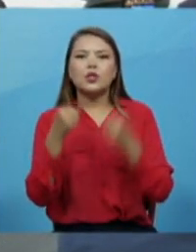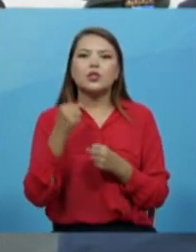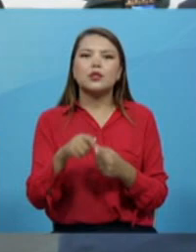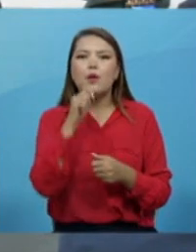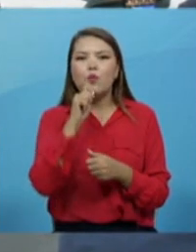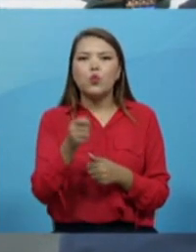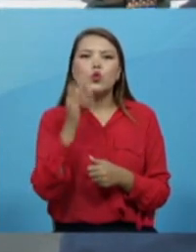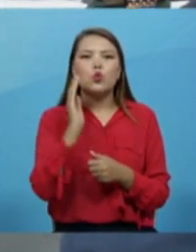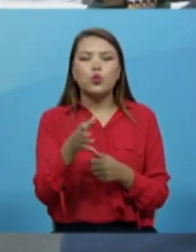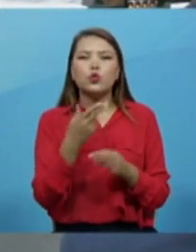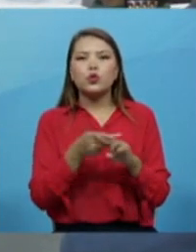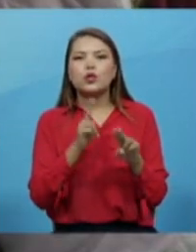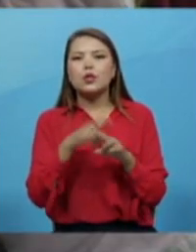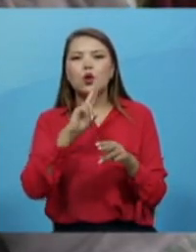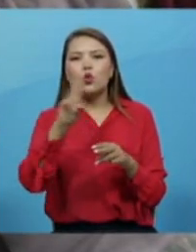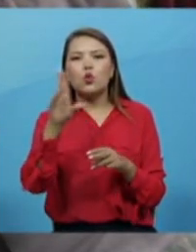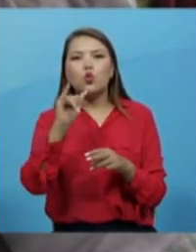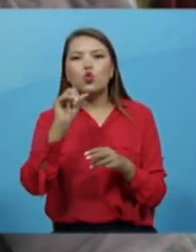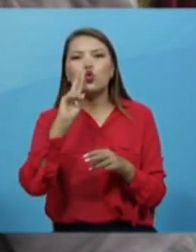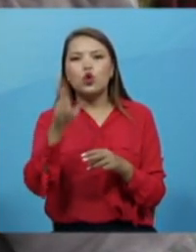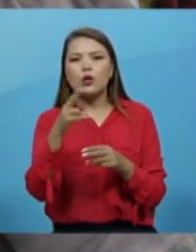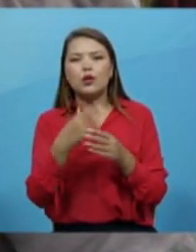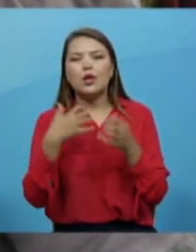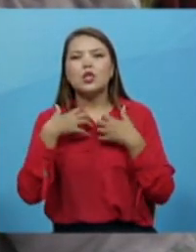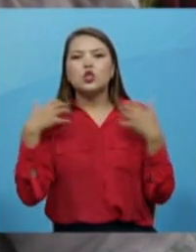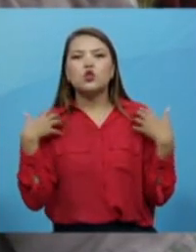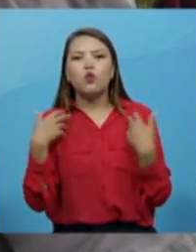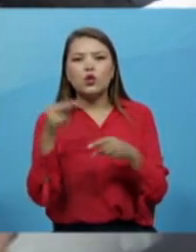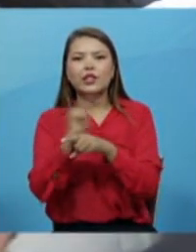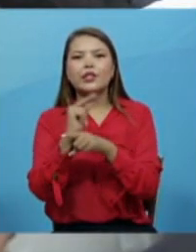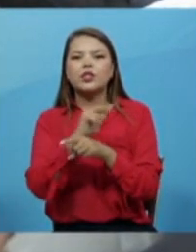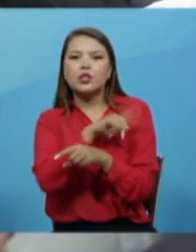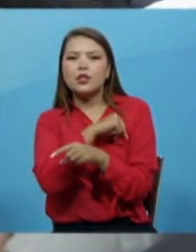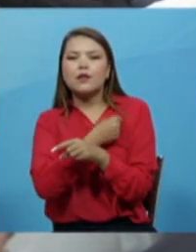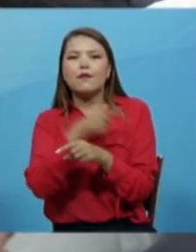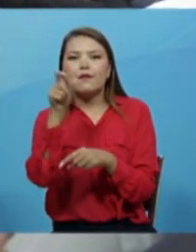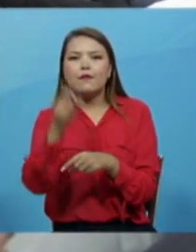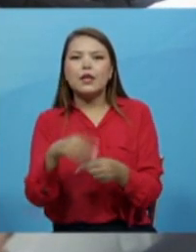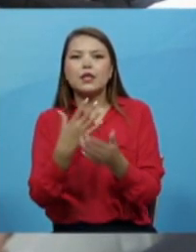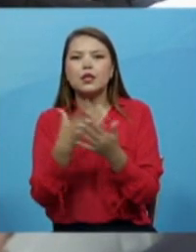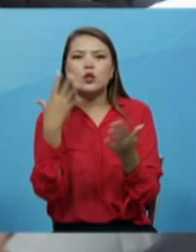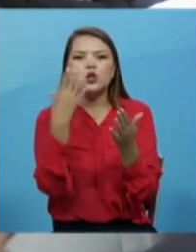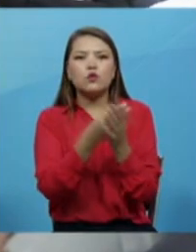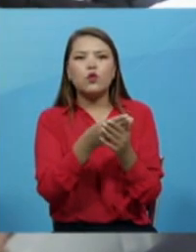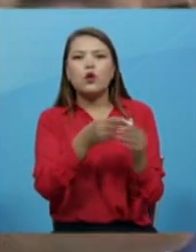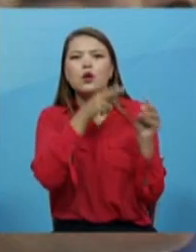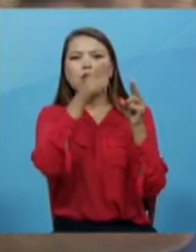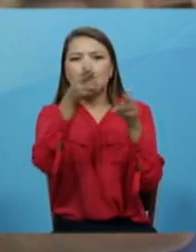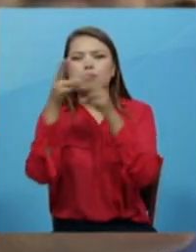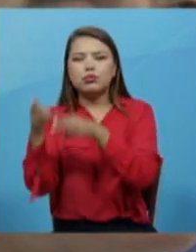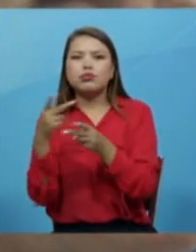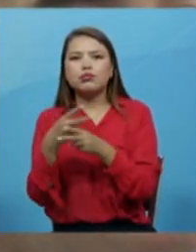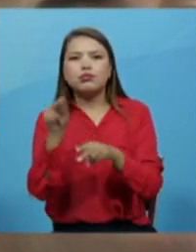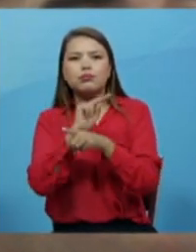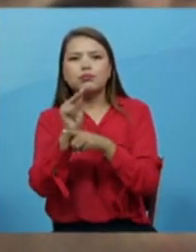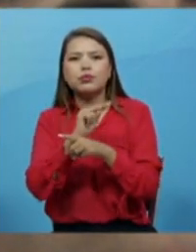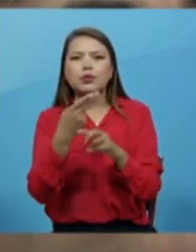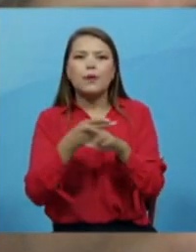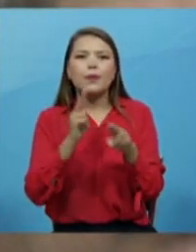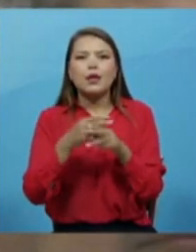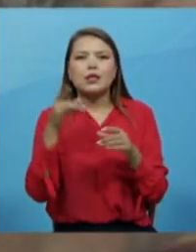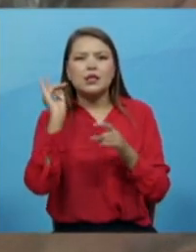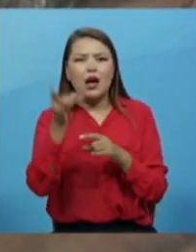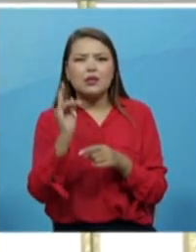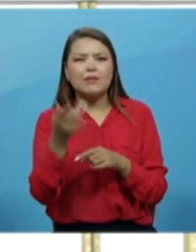мәселені жиынға қатысқан Құрғаулы ветеринарлық пунктінің меңгерушісі көтерді. Ол өзіне тиесілі аумақтардағы жануарларды емдеп, сырғалау үшін